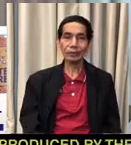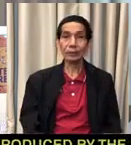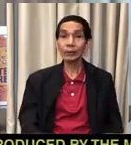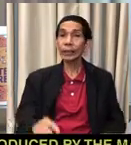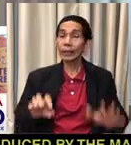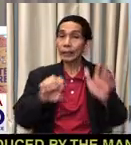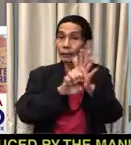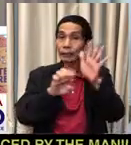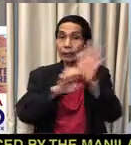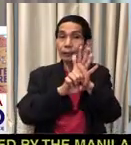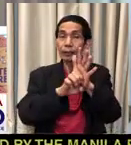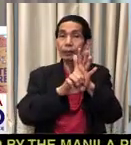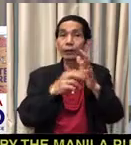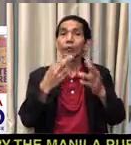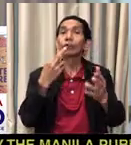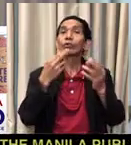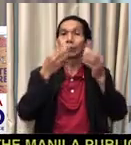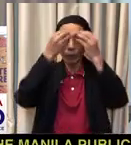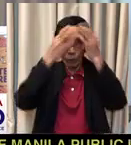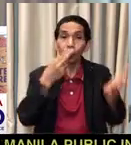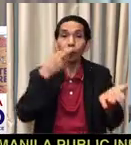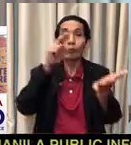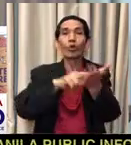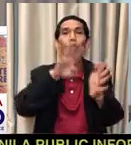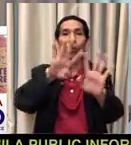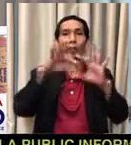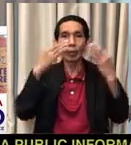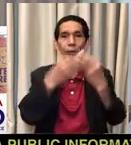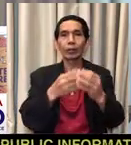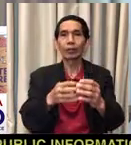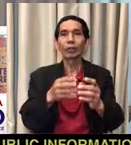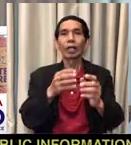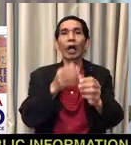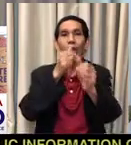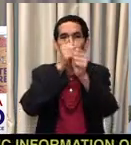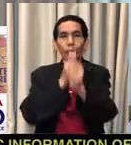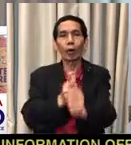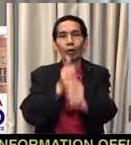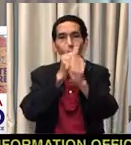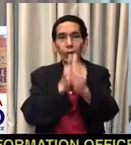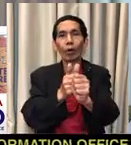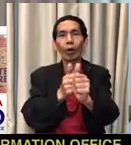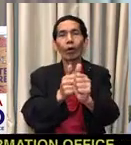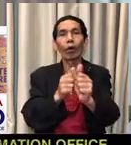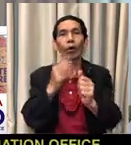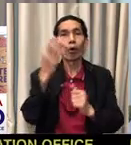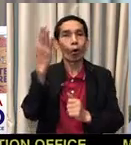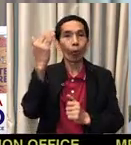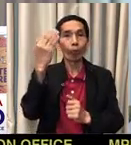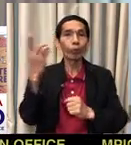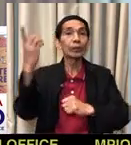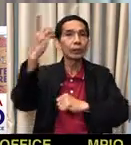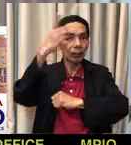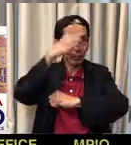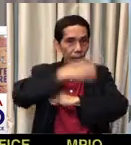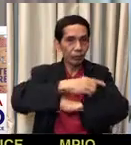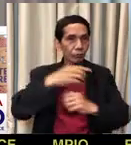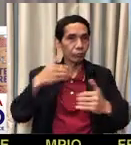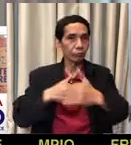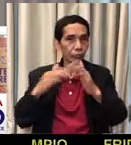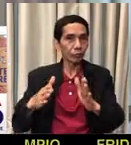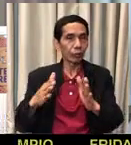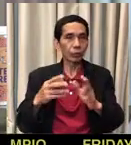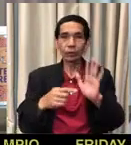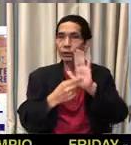So kapag na-report po yung pamilya nyo, syempre susubaybayan ho yan ng 14 days. Kapag wala naman po